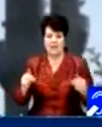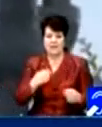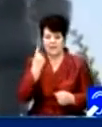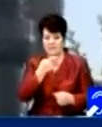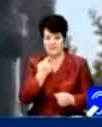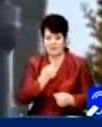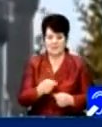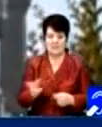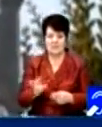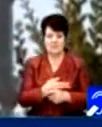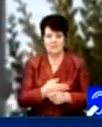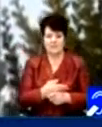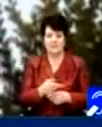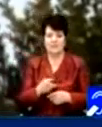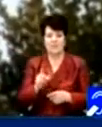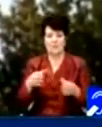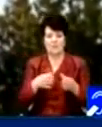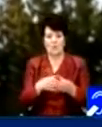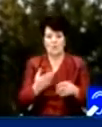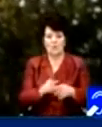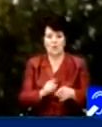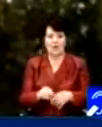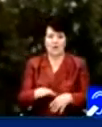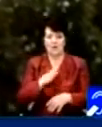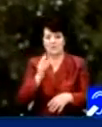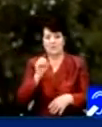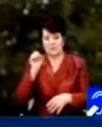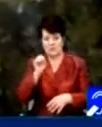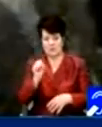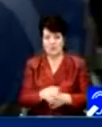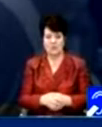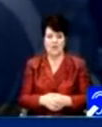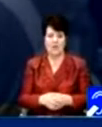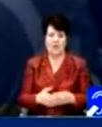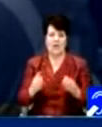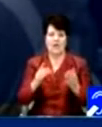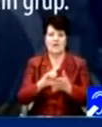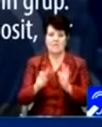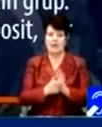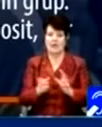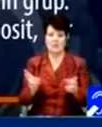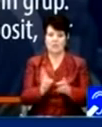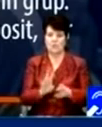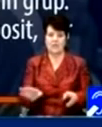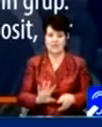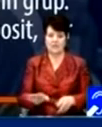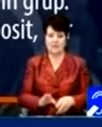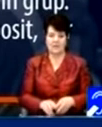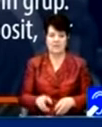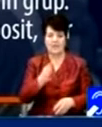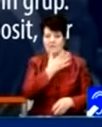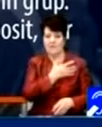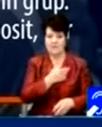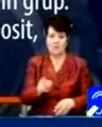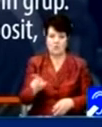ghid și fără să stea cu familia sau cu grupul cu care venise în Turcia. În palat noi nu ne-am întâlnit deloc cu el, cât timp a durat vizita, deși ne-am tot